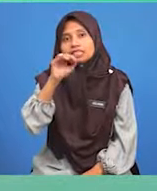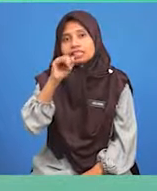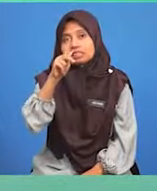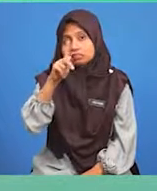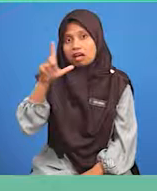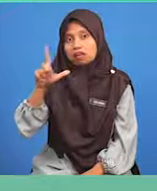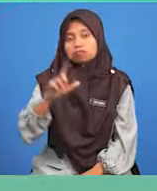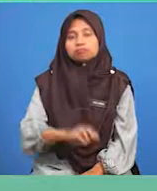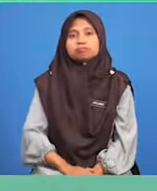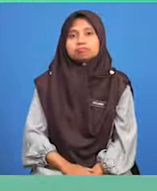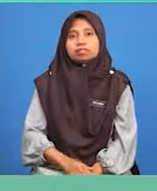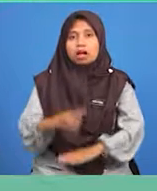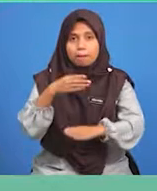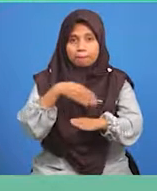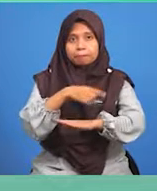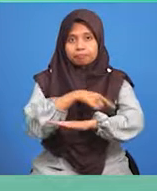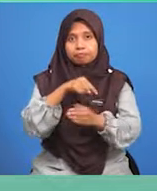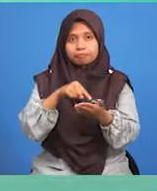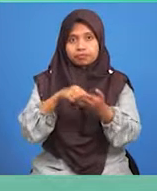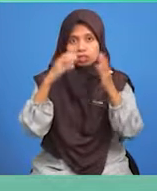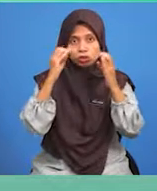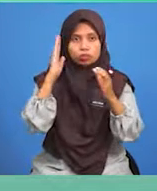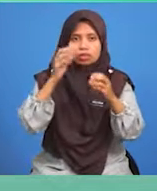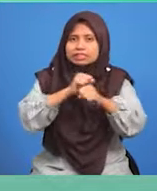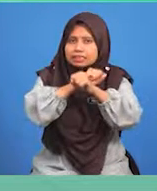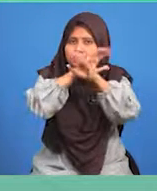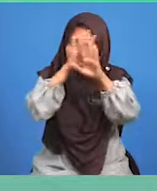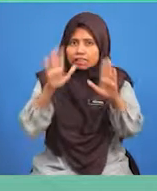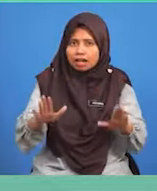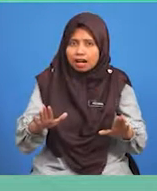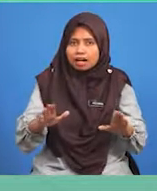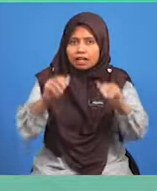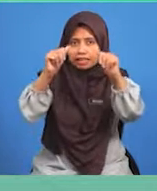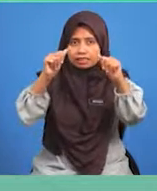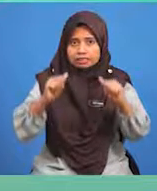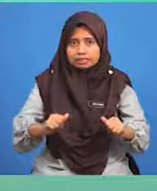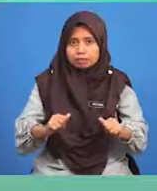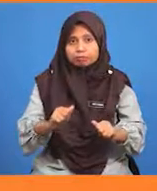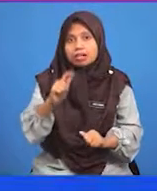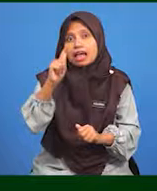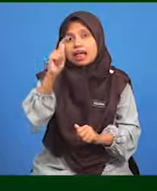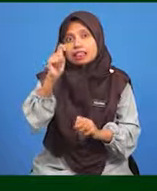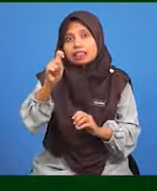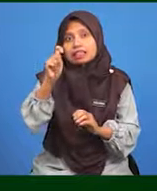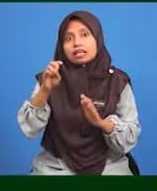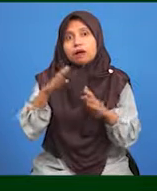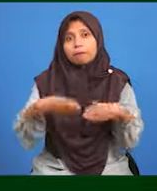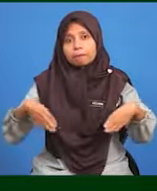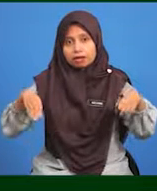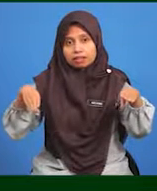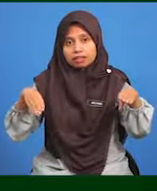pada hari ini Ceko akan menerangkan expected abahasa yaitu kata